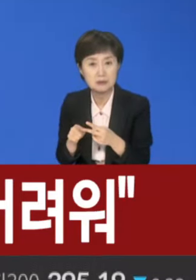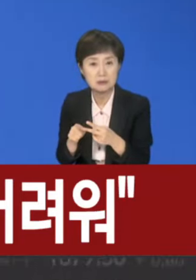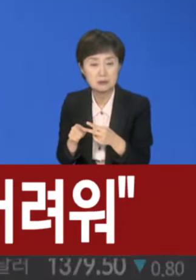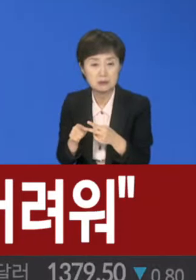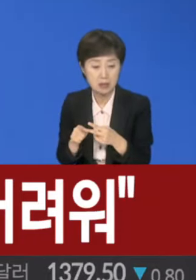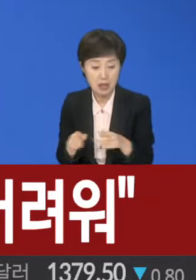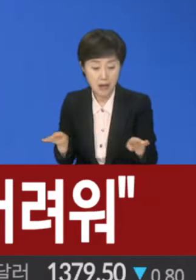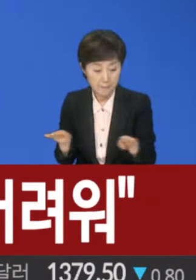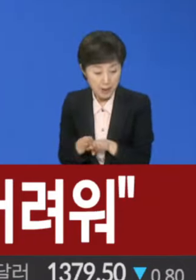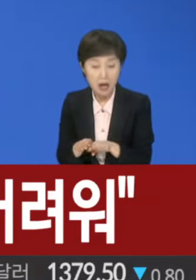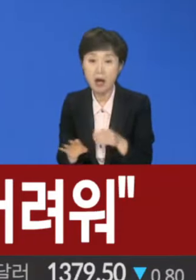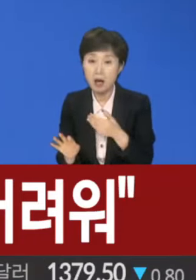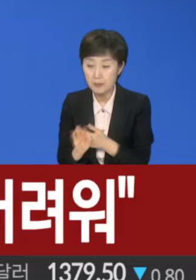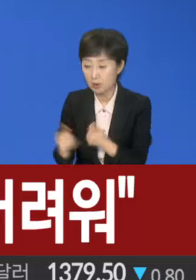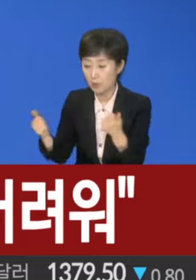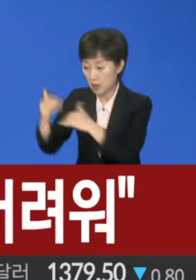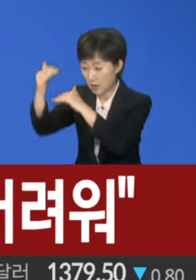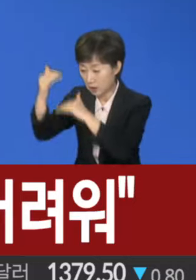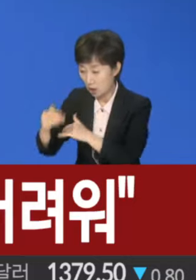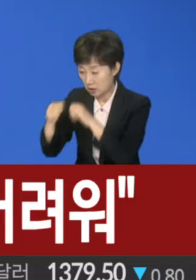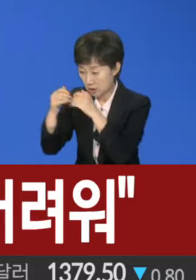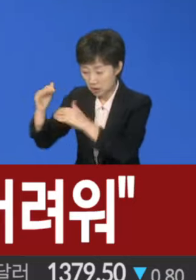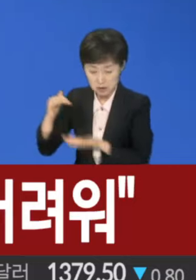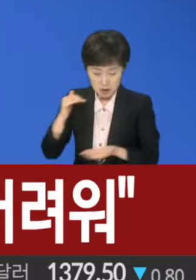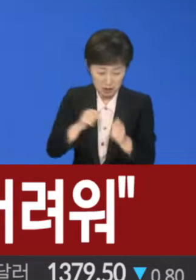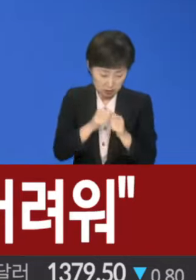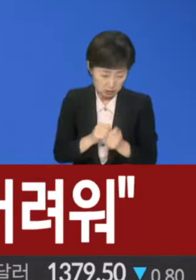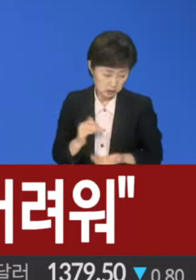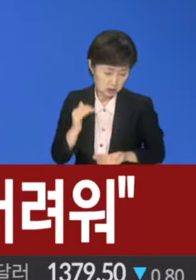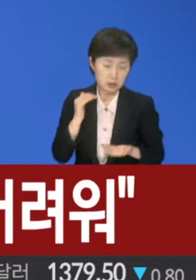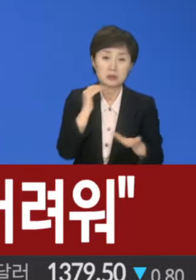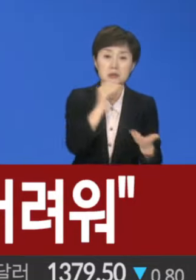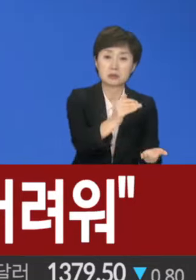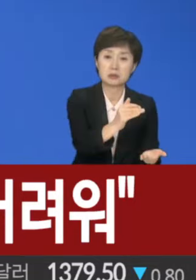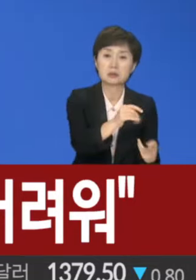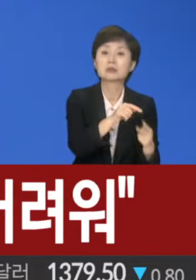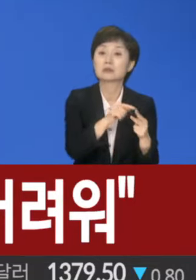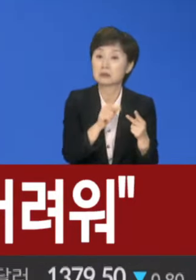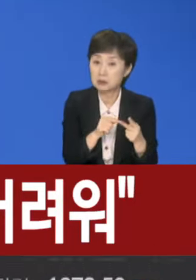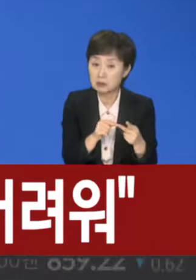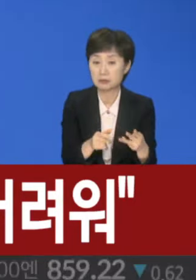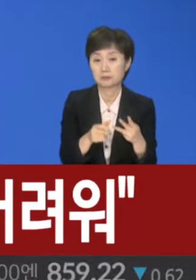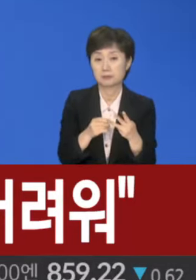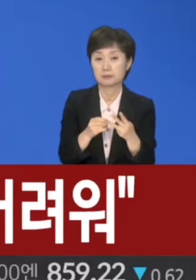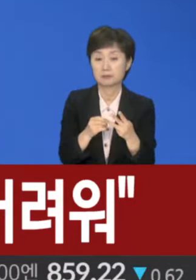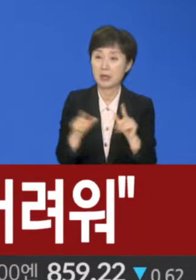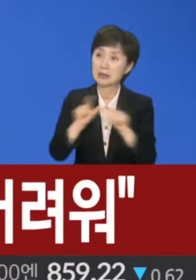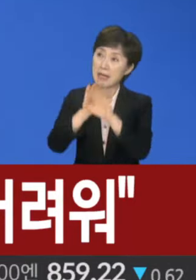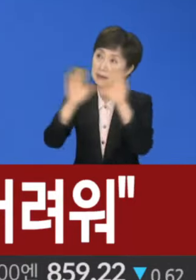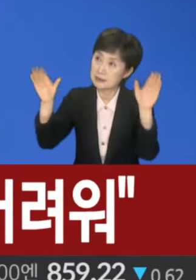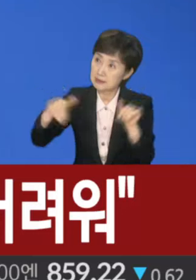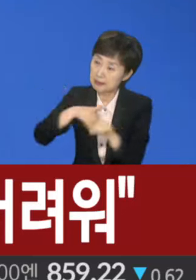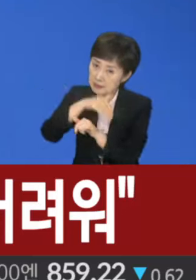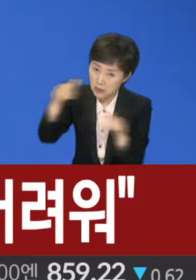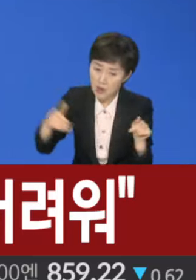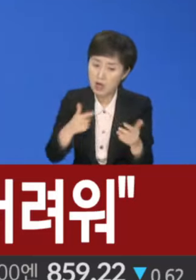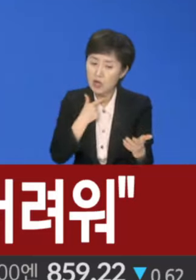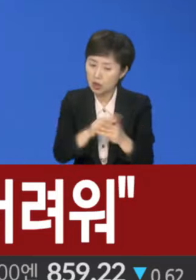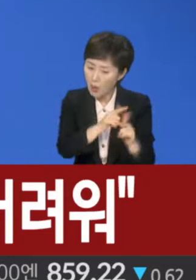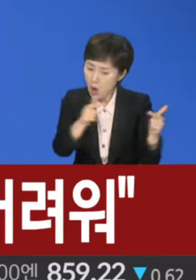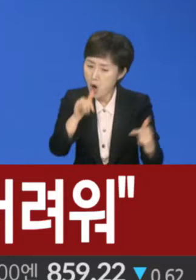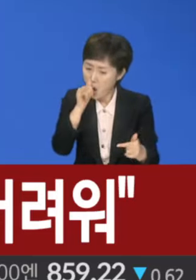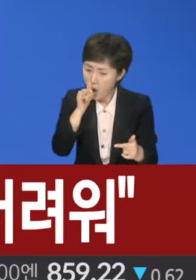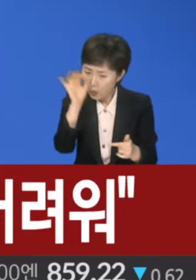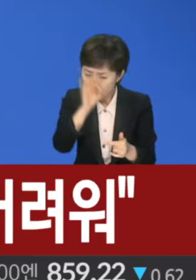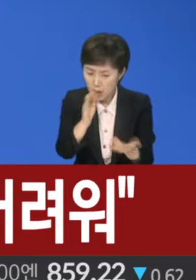그러지 못했다면 그 회의 결과를 좀 더 상세하고 정확하게 설명 지시하거나 기상 상황과 부대별 경험 등을 고려해